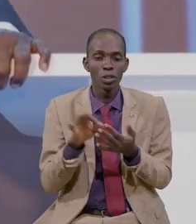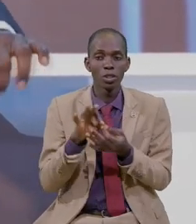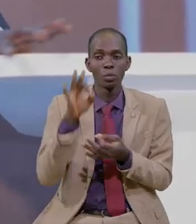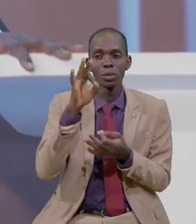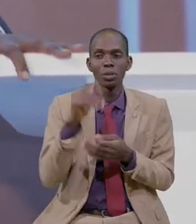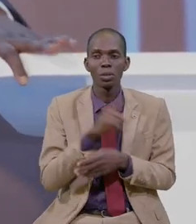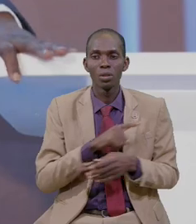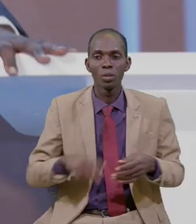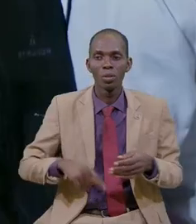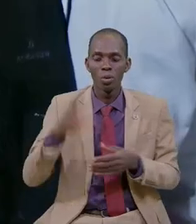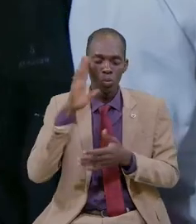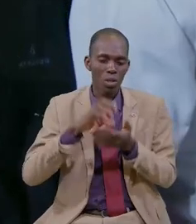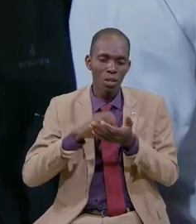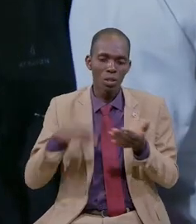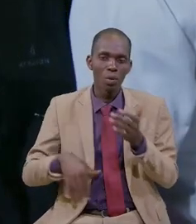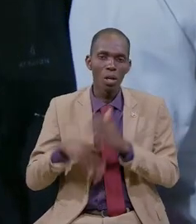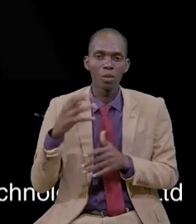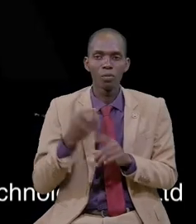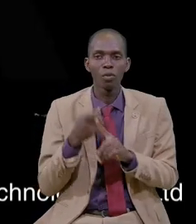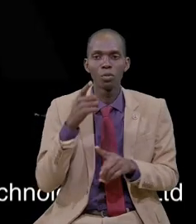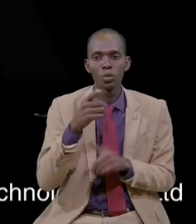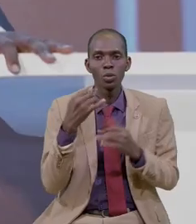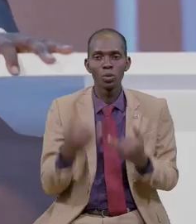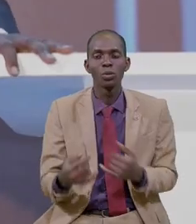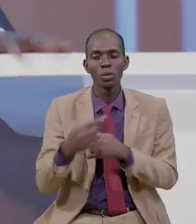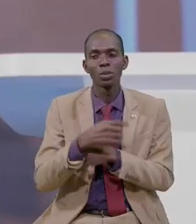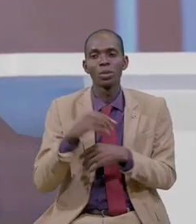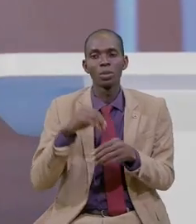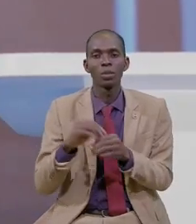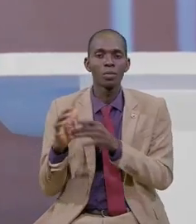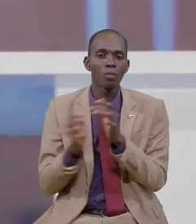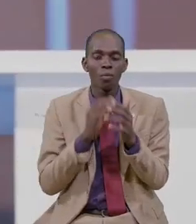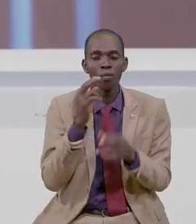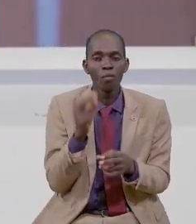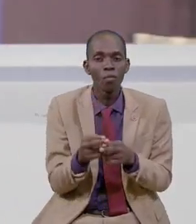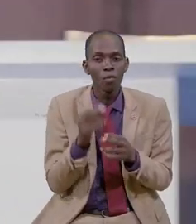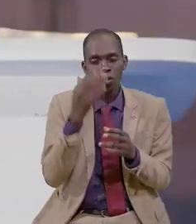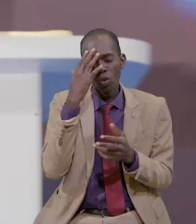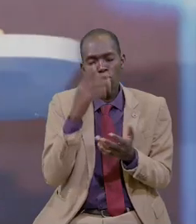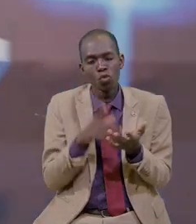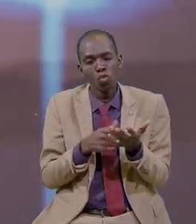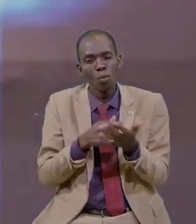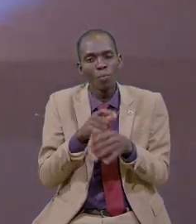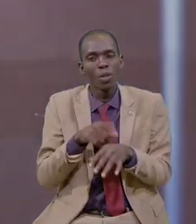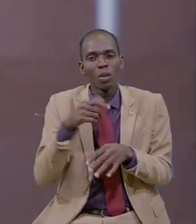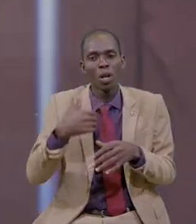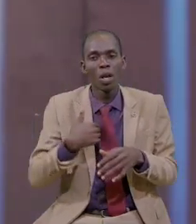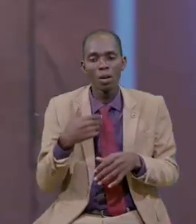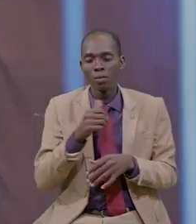Seigneur va arracher ça de ta vie aujourd'hui. Vous savez, parfois, vous avez un petit